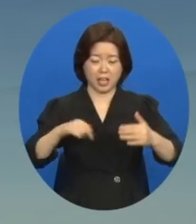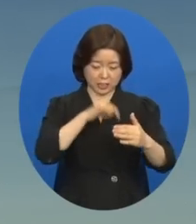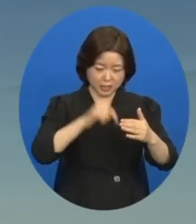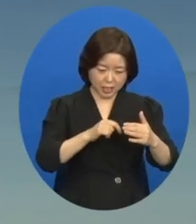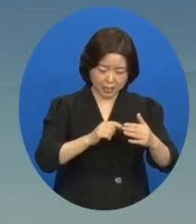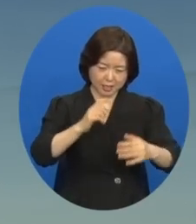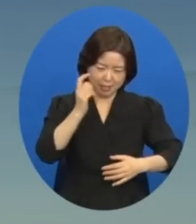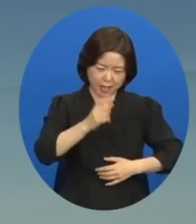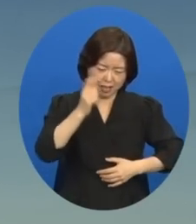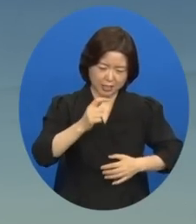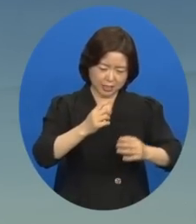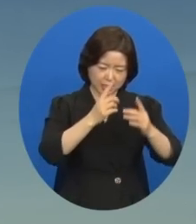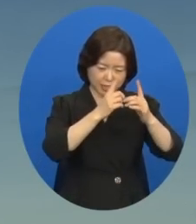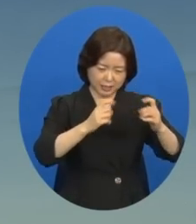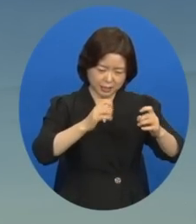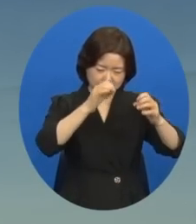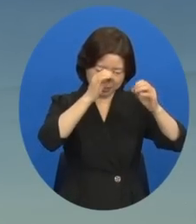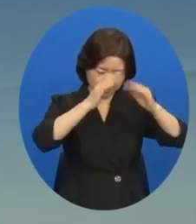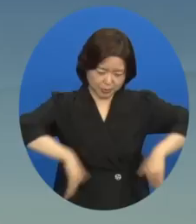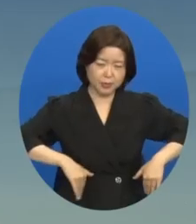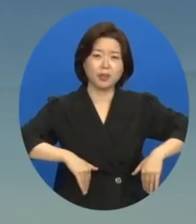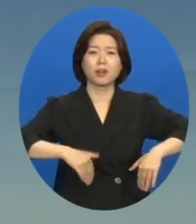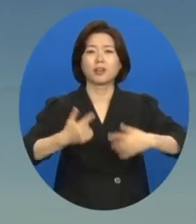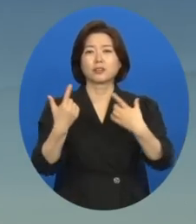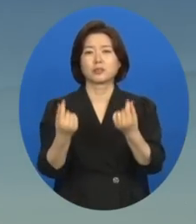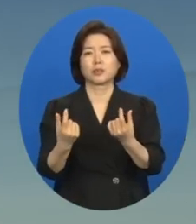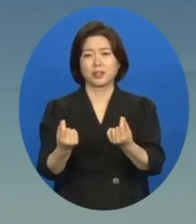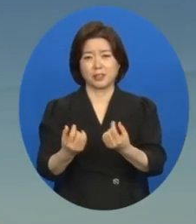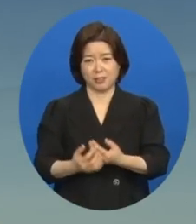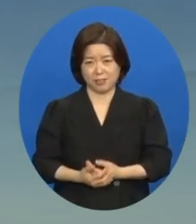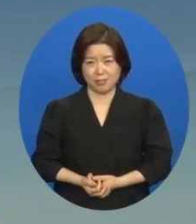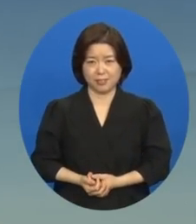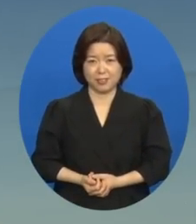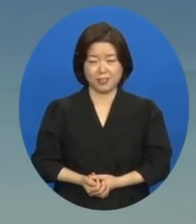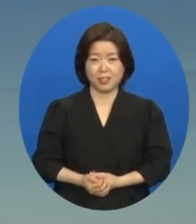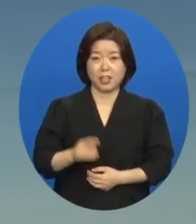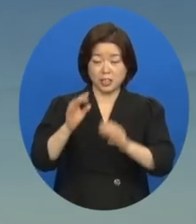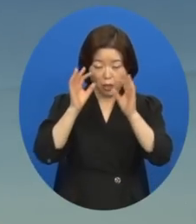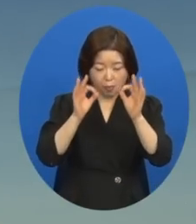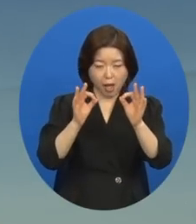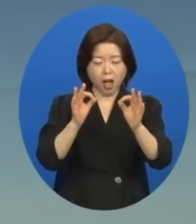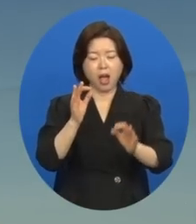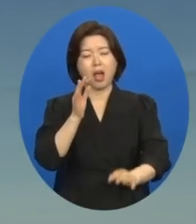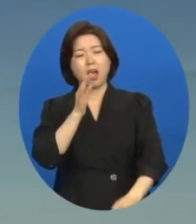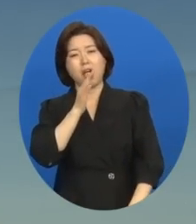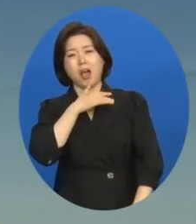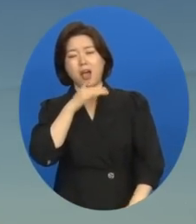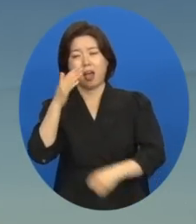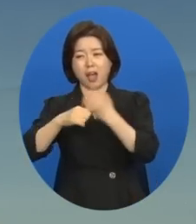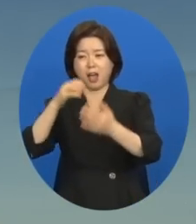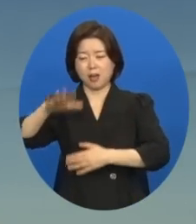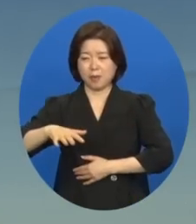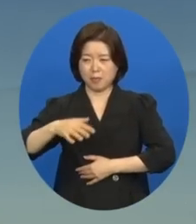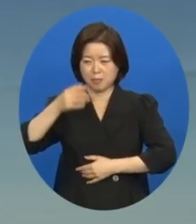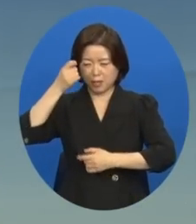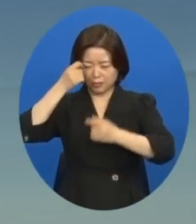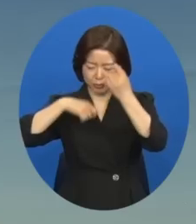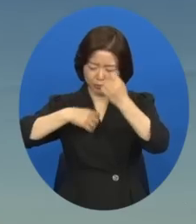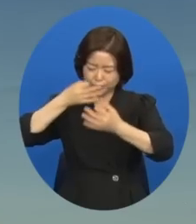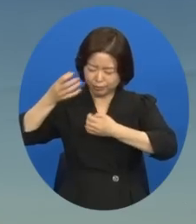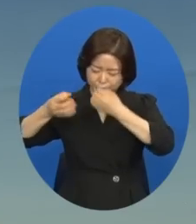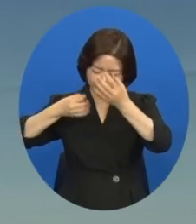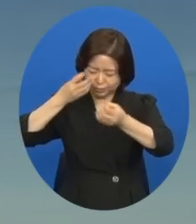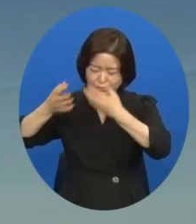진을 흔들어 무너뜨렸던 거잖아요. 그러고 보니 하나님 앞에 통곡할 수밖에 없었던